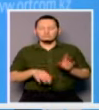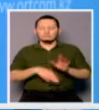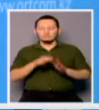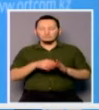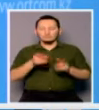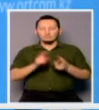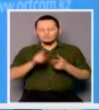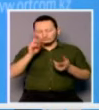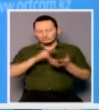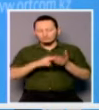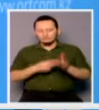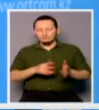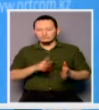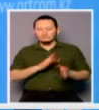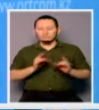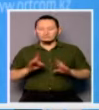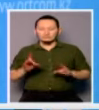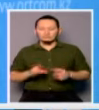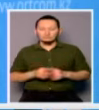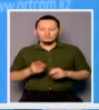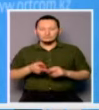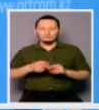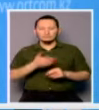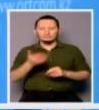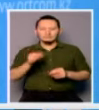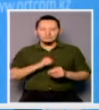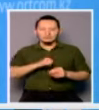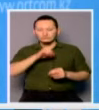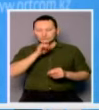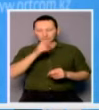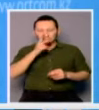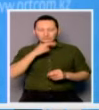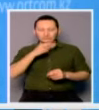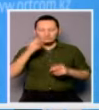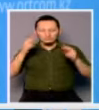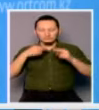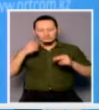жоспарға енгізіп отырмыз. Оны да өздеріңіз сол уақытта куә боласыздар ғой деген жоспарымыз бар.